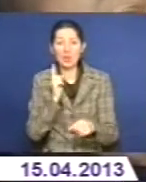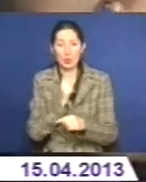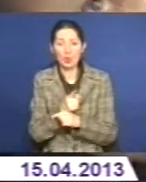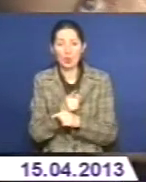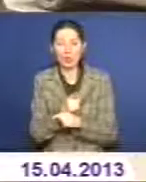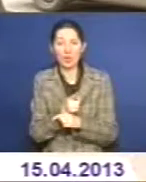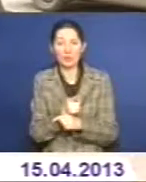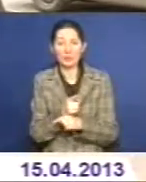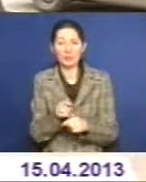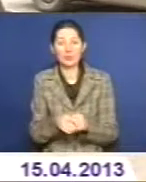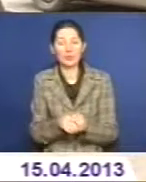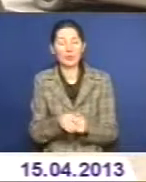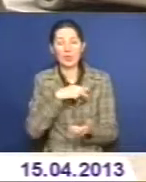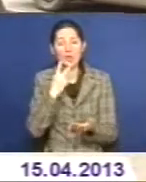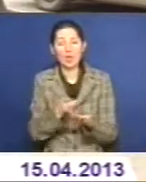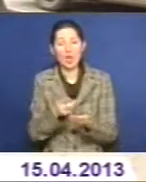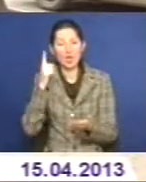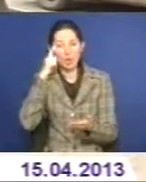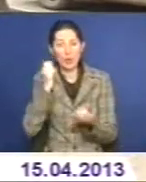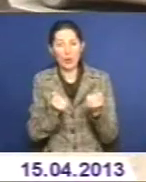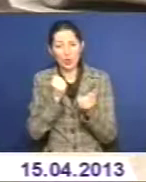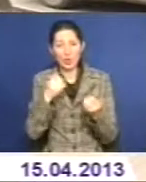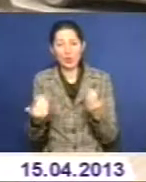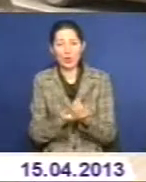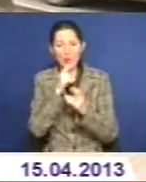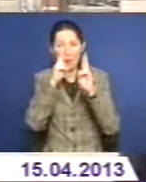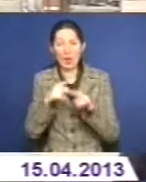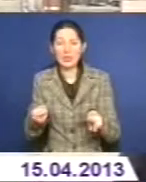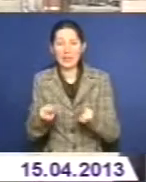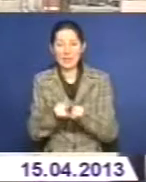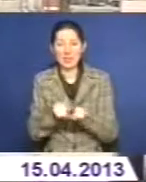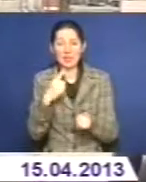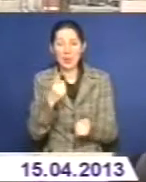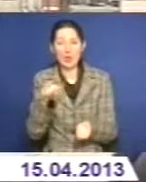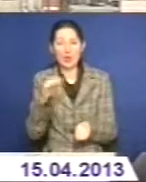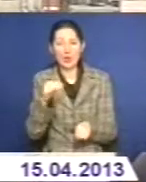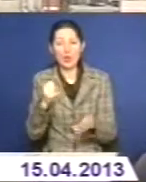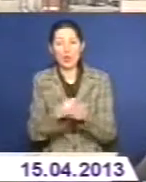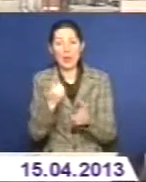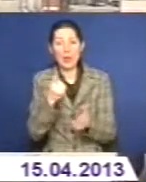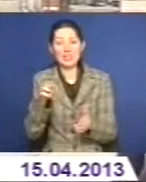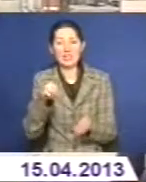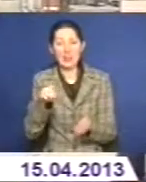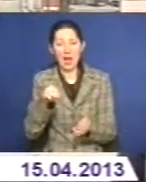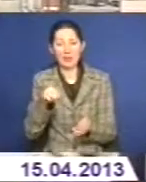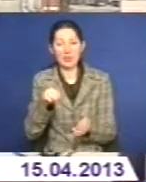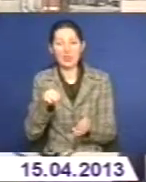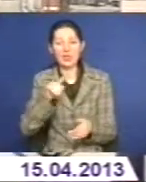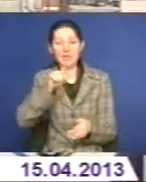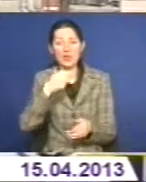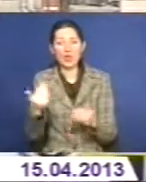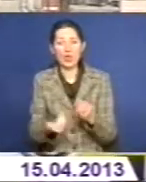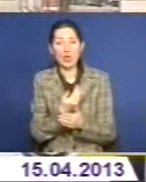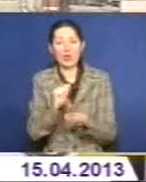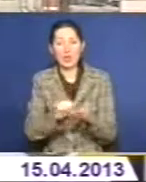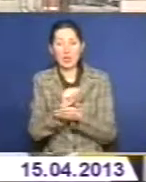заборонити. Незважаючи на думки водіїв, нові правила такі. З 1 жовтня по 1 травня з вимогою нової